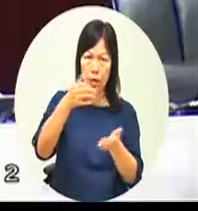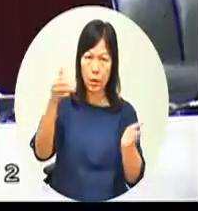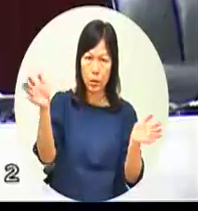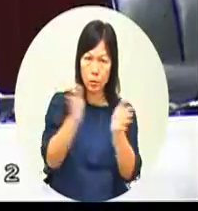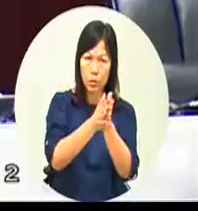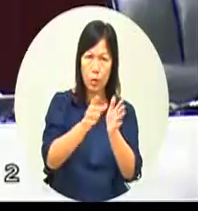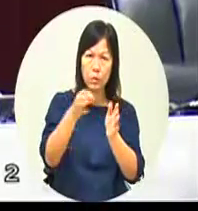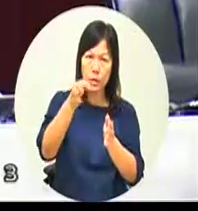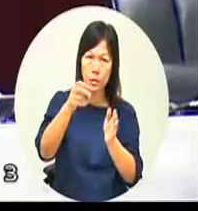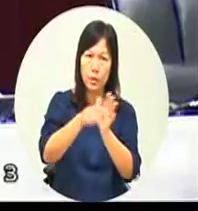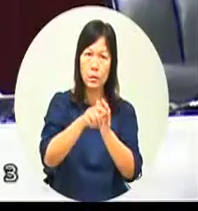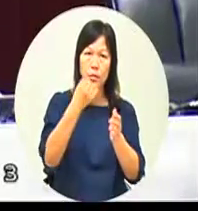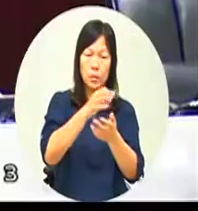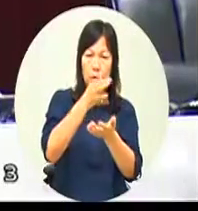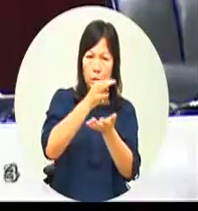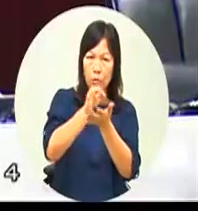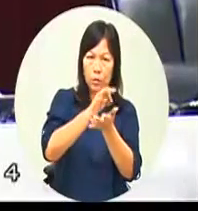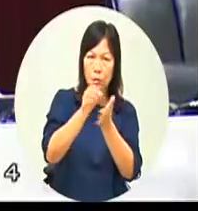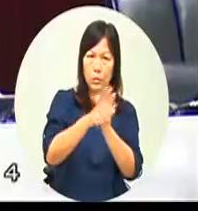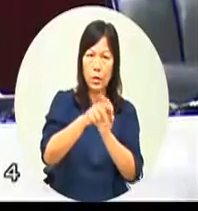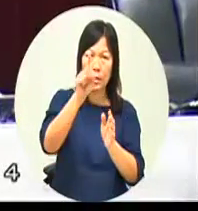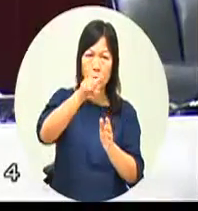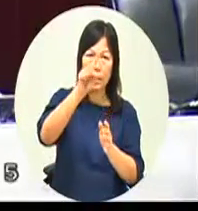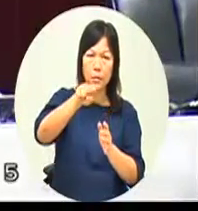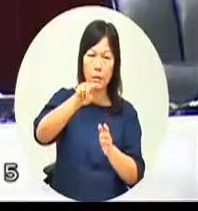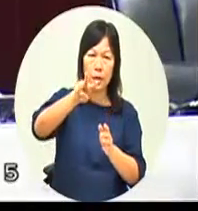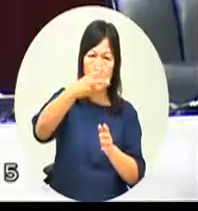是税出的金额是